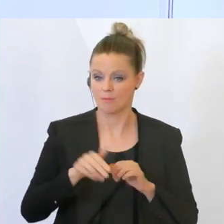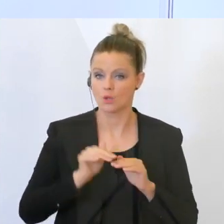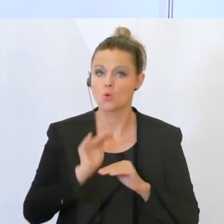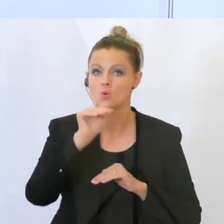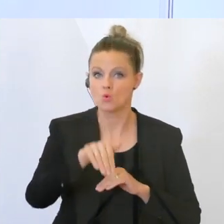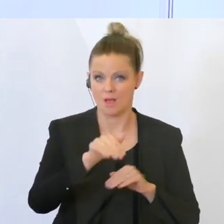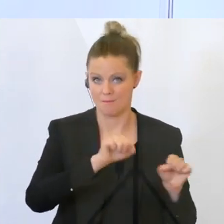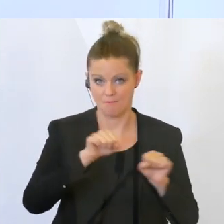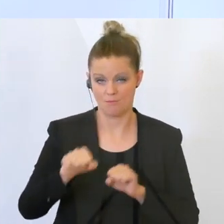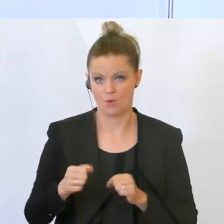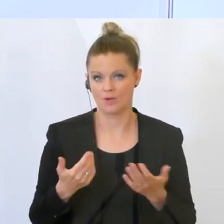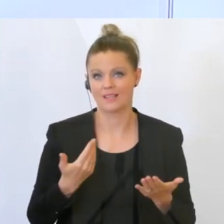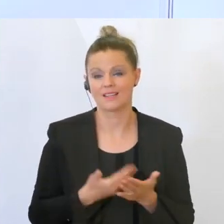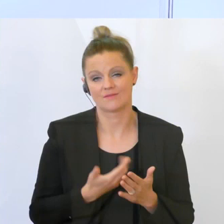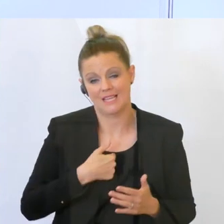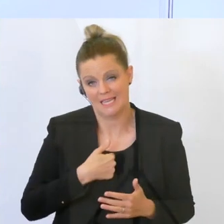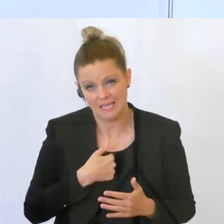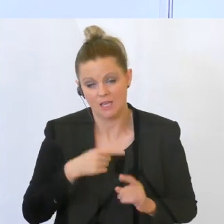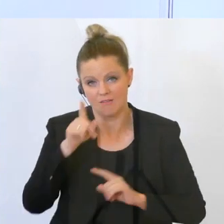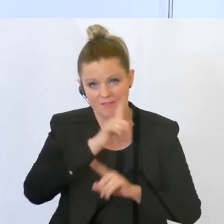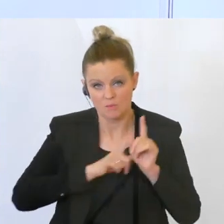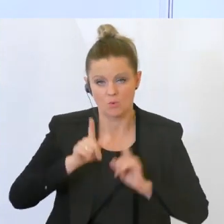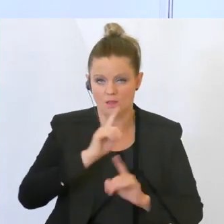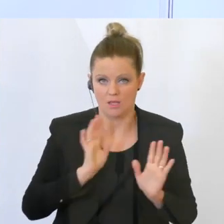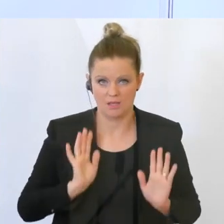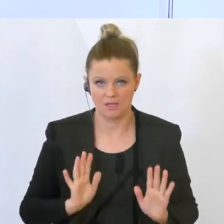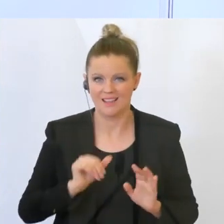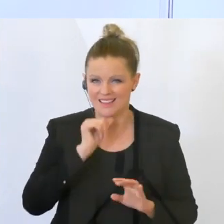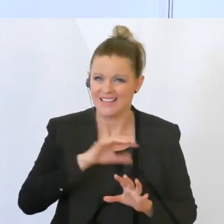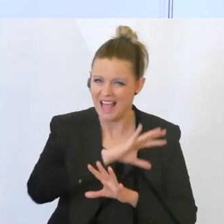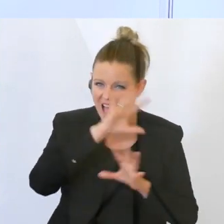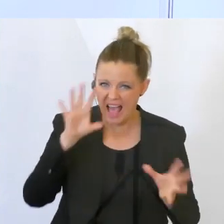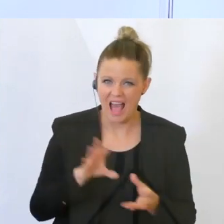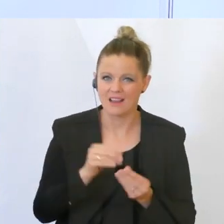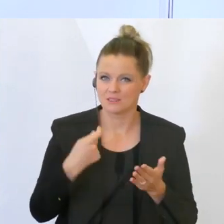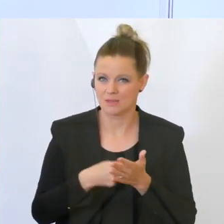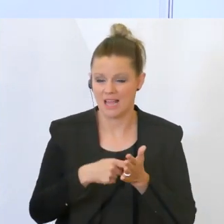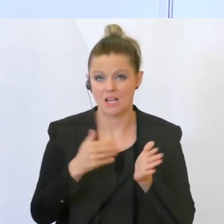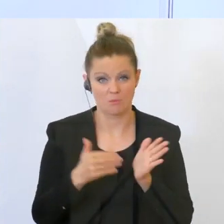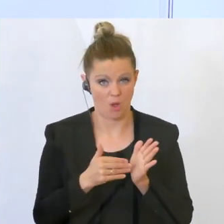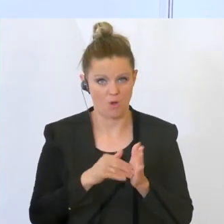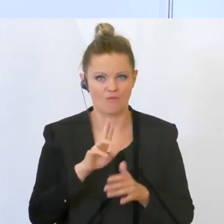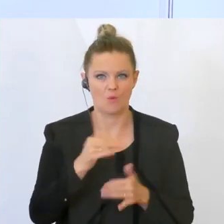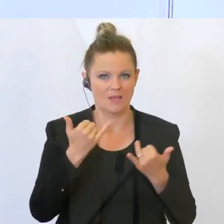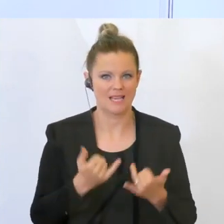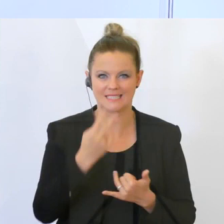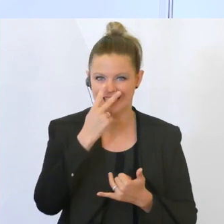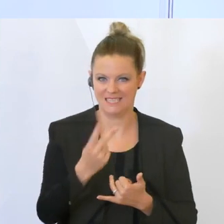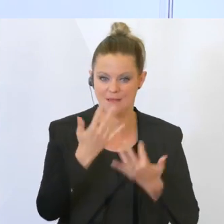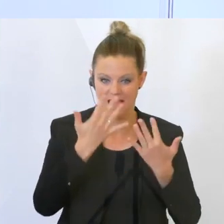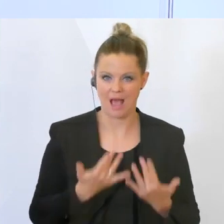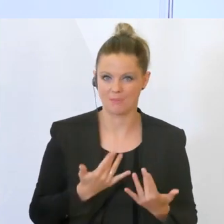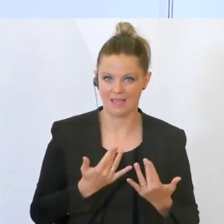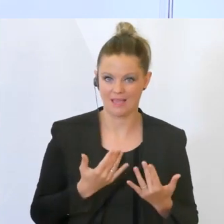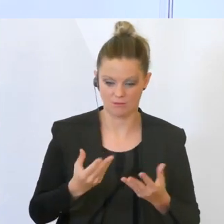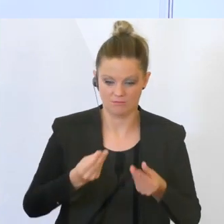hinaus besteht. Und ich gehe davon aus, dass nicht dieser ganze Betrag gebraucht werden wird, denn wir sehen es bei den Abrechnungen,